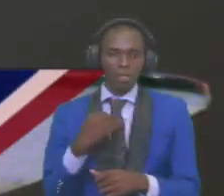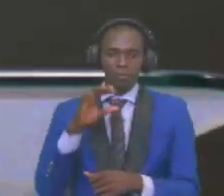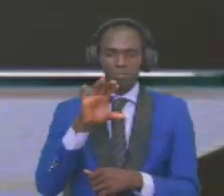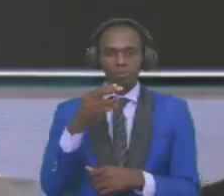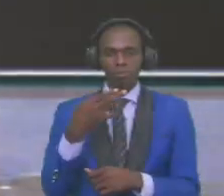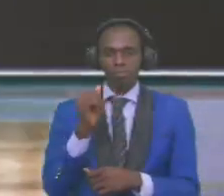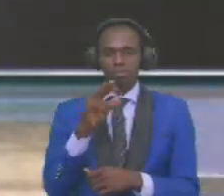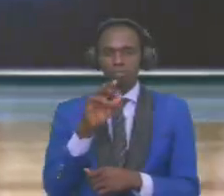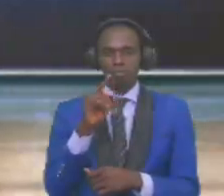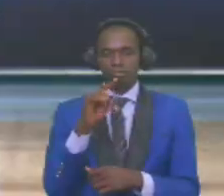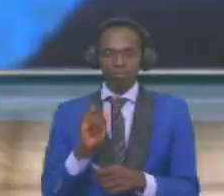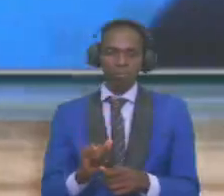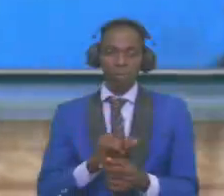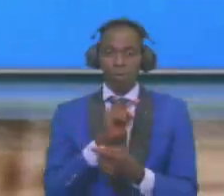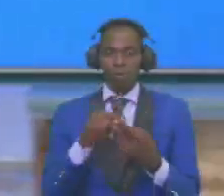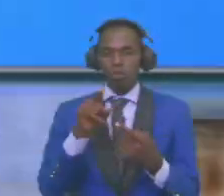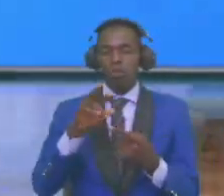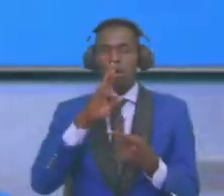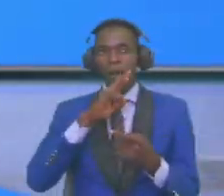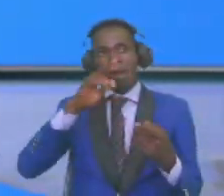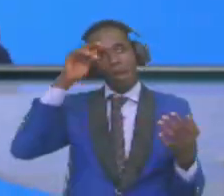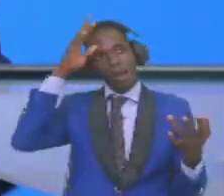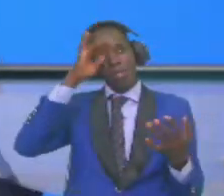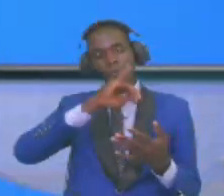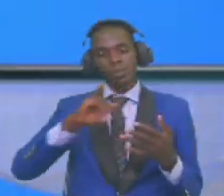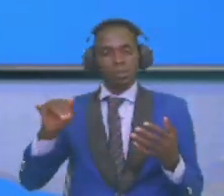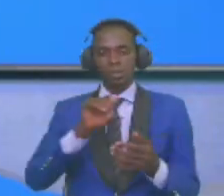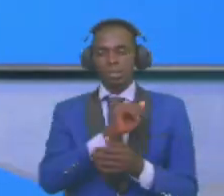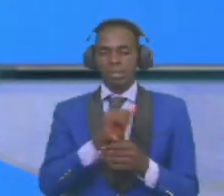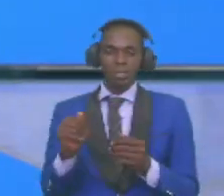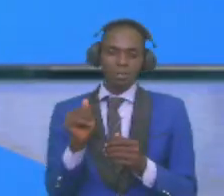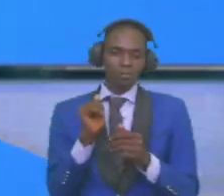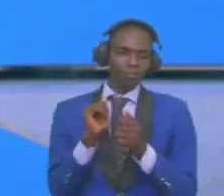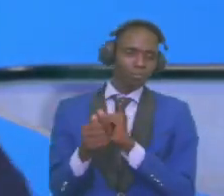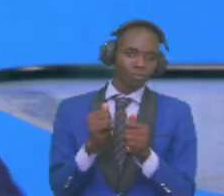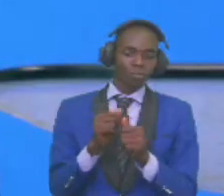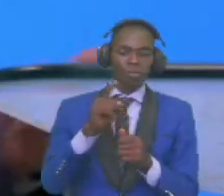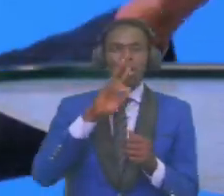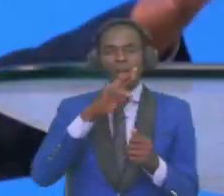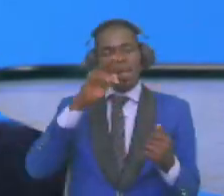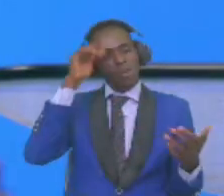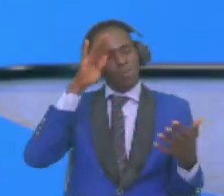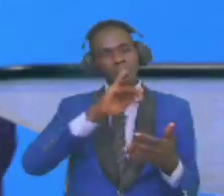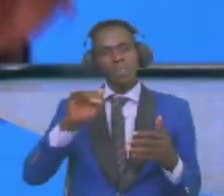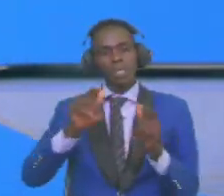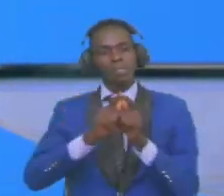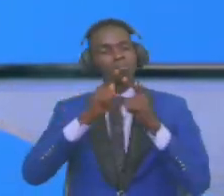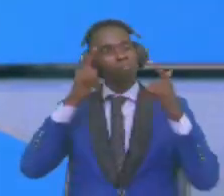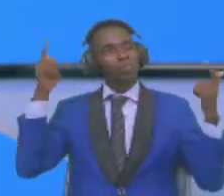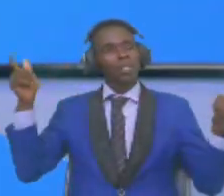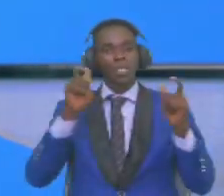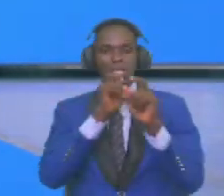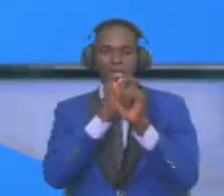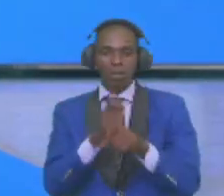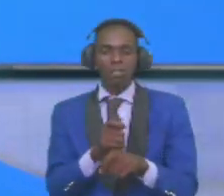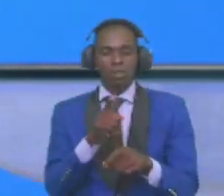avec la charité lorsque tu attends une belle récompense lorsque